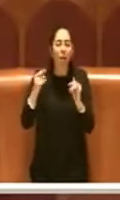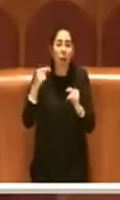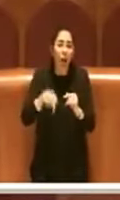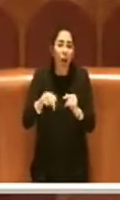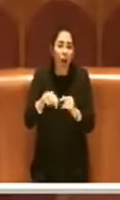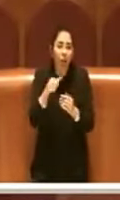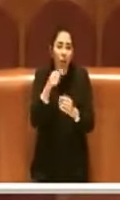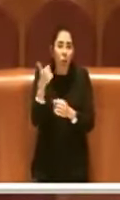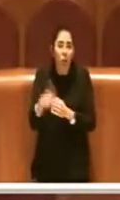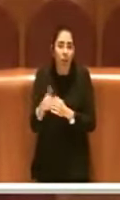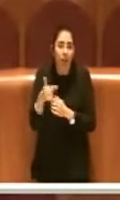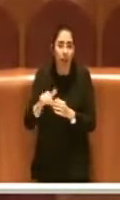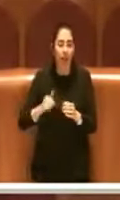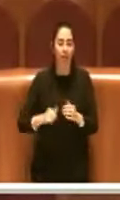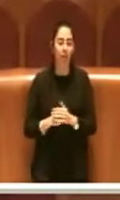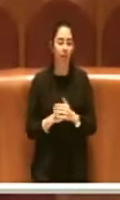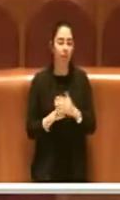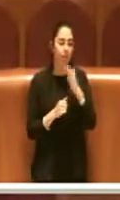assolutamente giustificate.